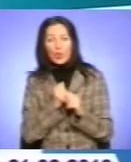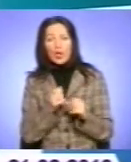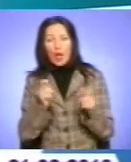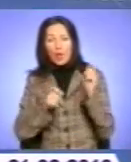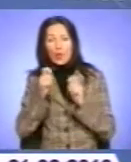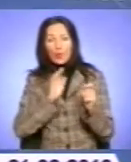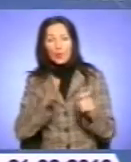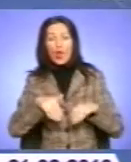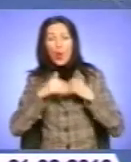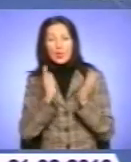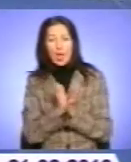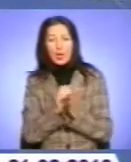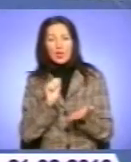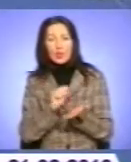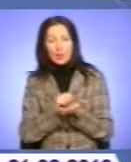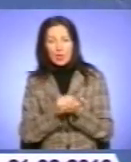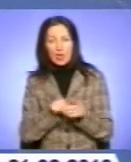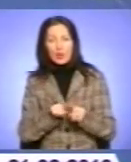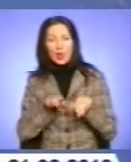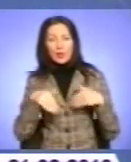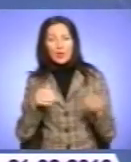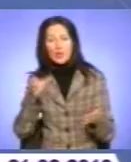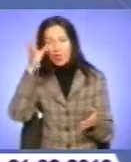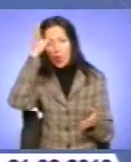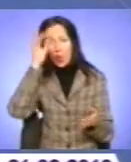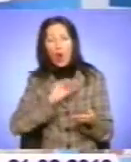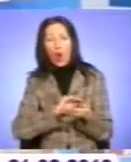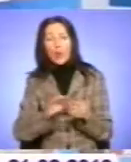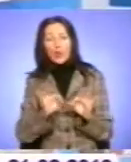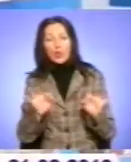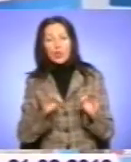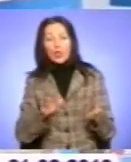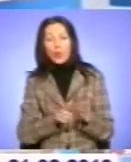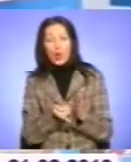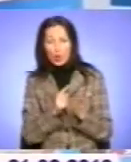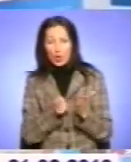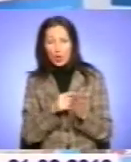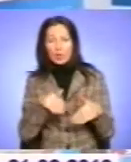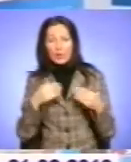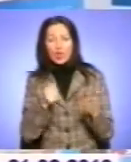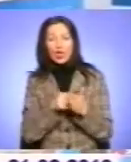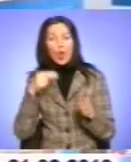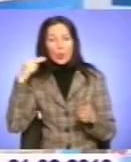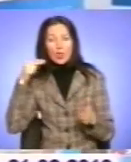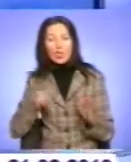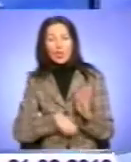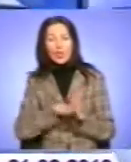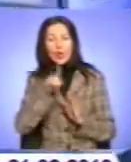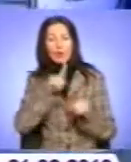матеріалів і пропозицій учасників в науково-методичному журналі. Звернення до президента України, Верховної Ради, Кабінету міністрів.